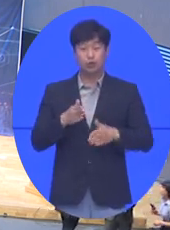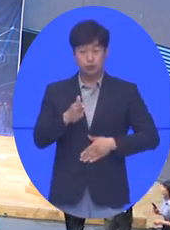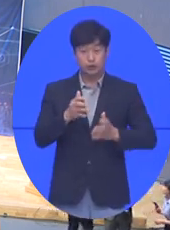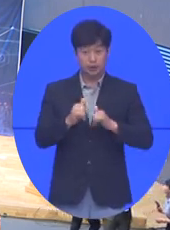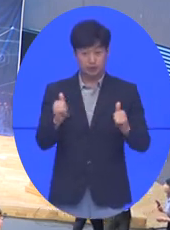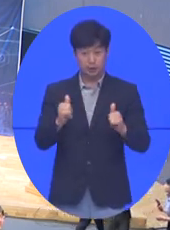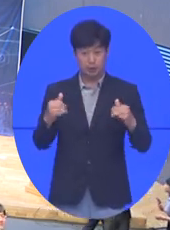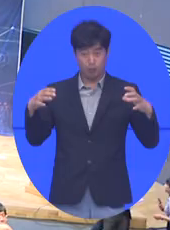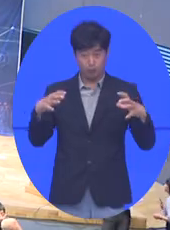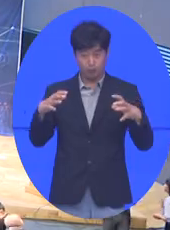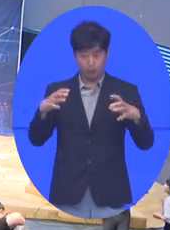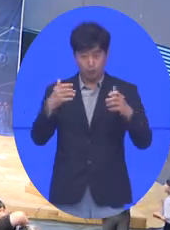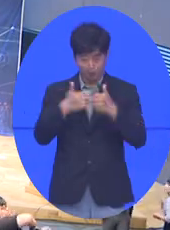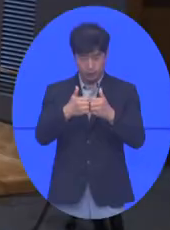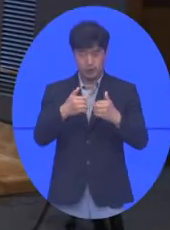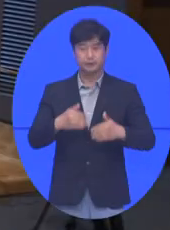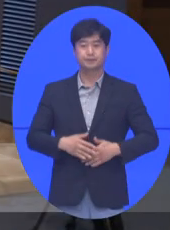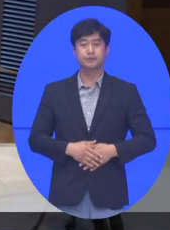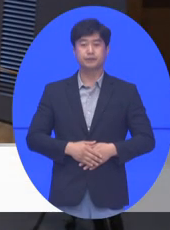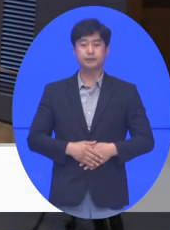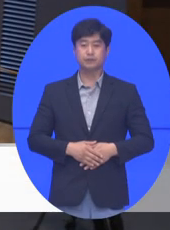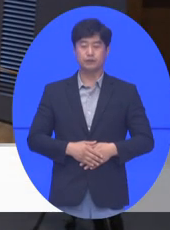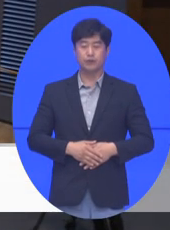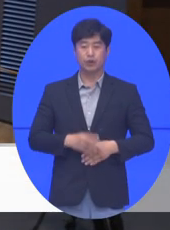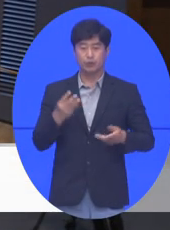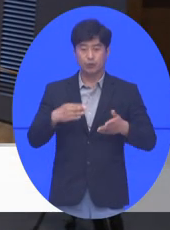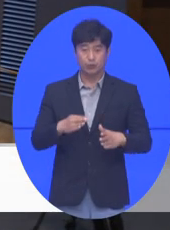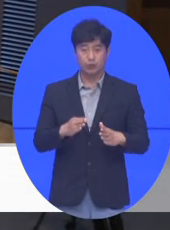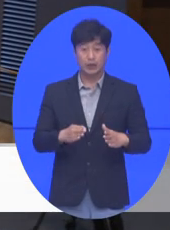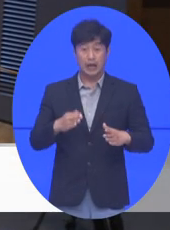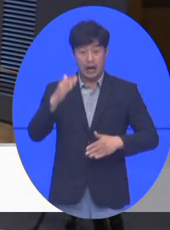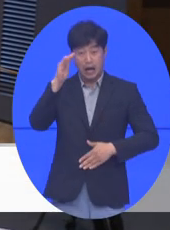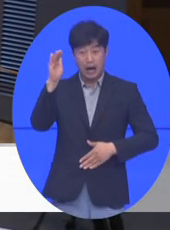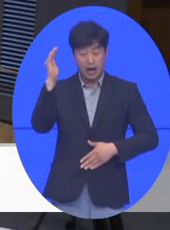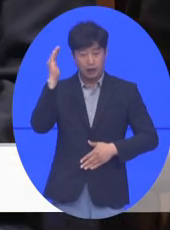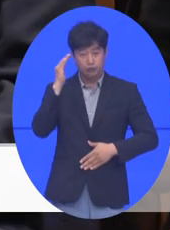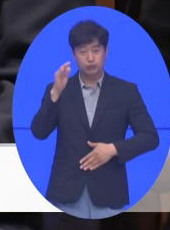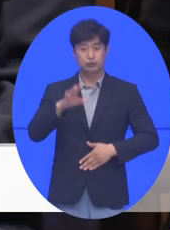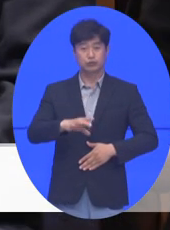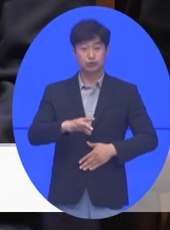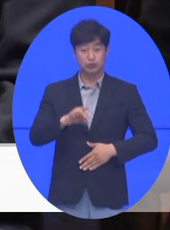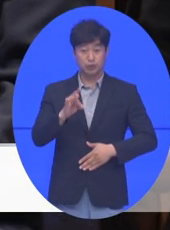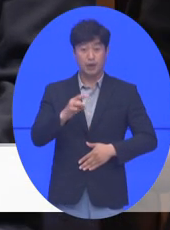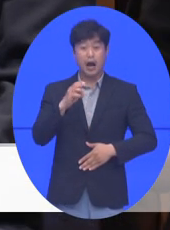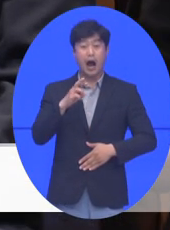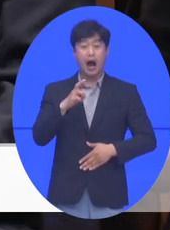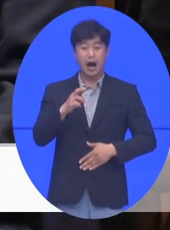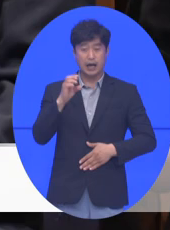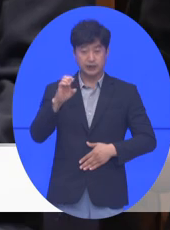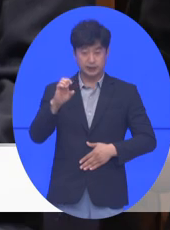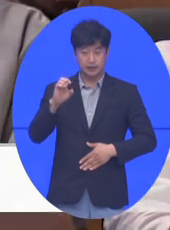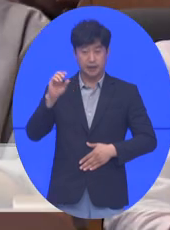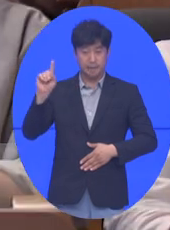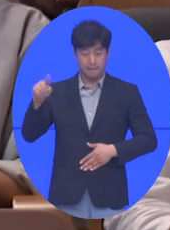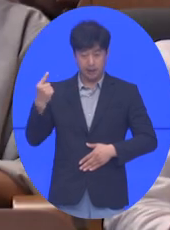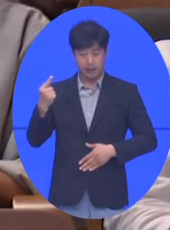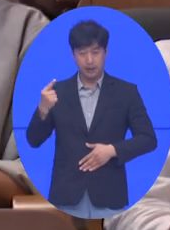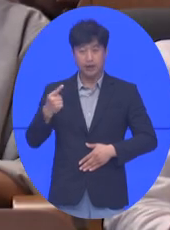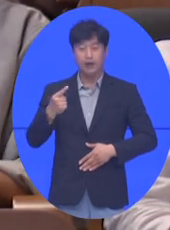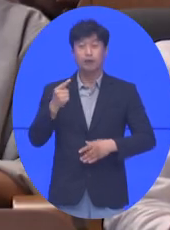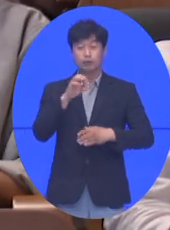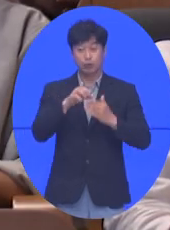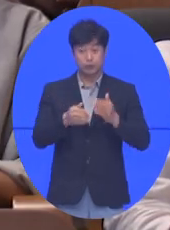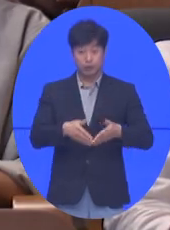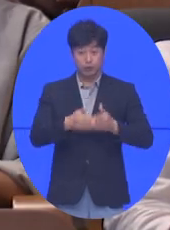전문가들과 함께 머리를 맞댔습니다 경기도는 국내 최초로 아리백 플랫폼을 구축해 기후 위기에 똑똑하게